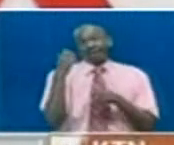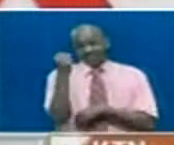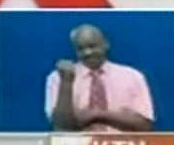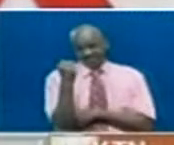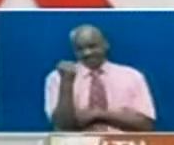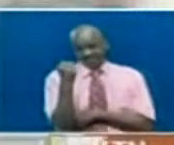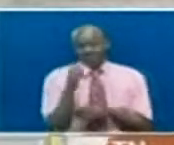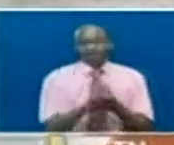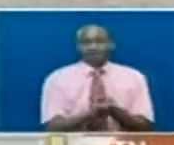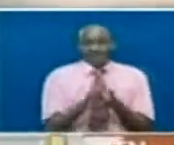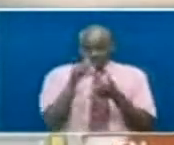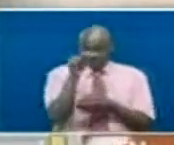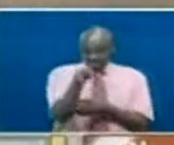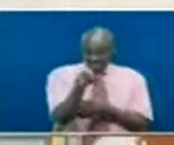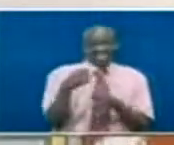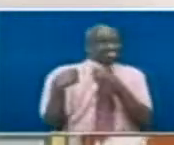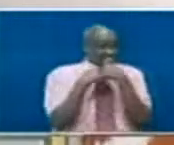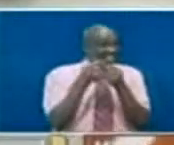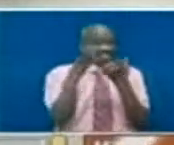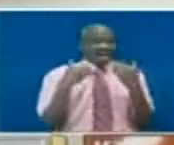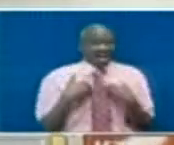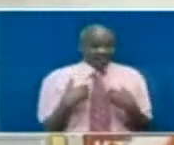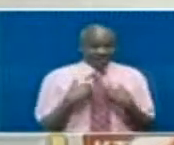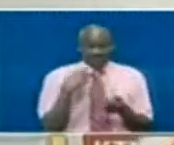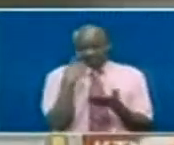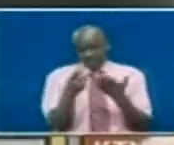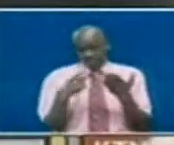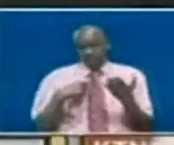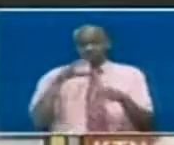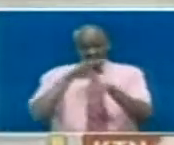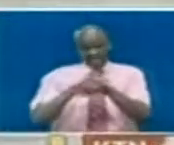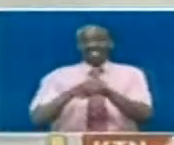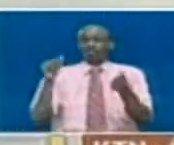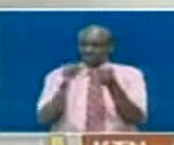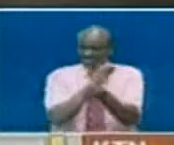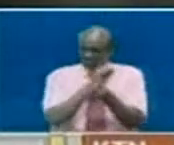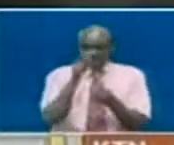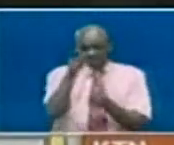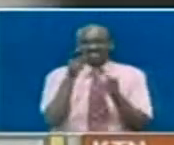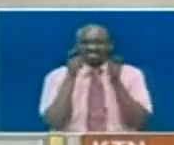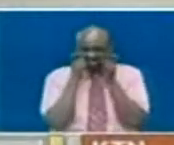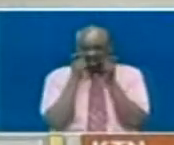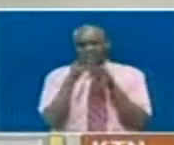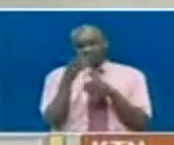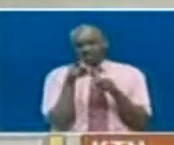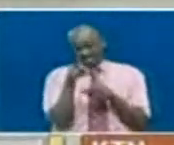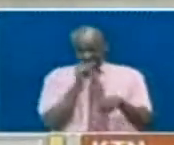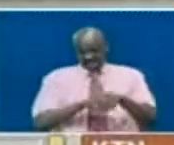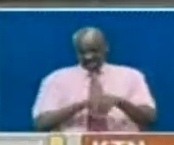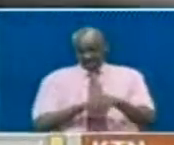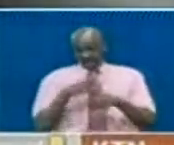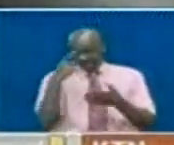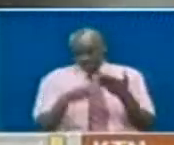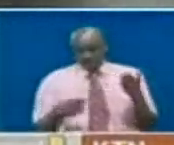2005. Hata hivyo, changamoto zilizoko katika kufikia malengo ya kuangamiza ugonjwa wa ukimwi katika muda uliotajwa